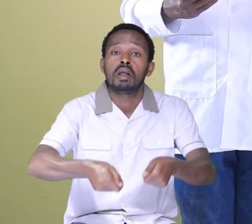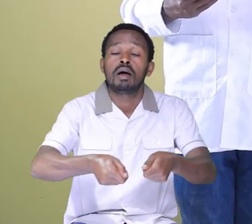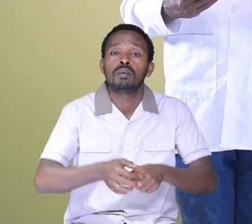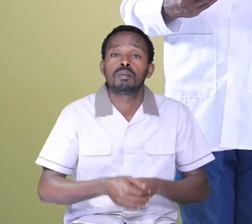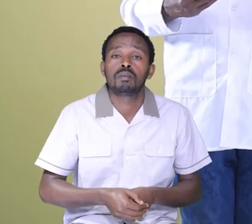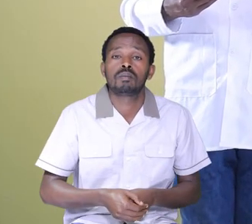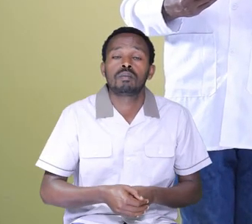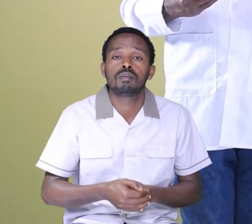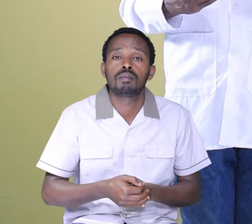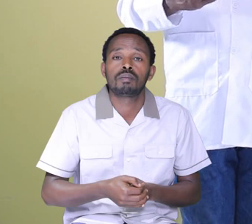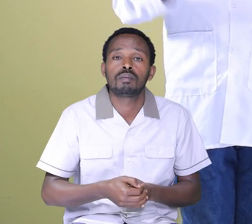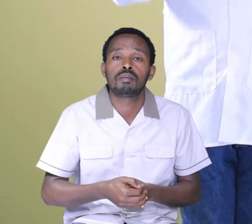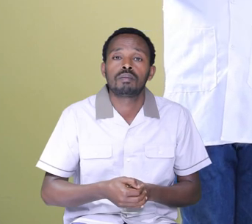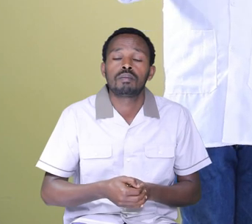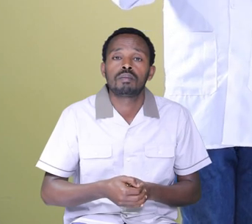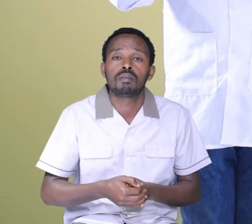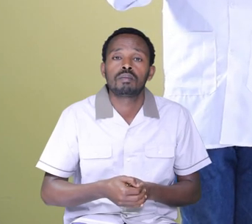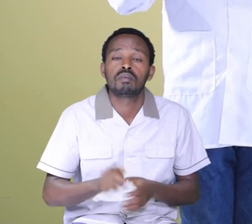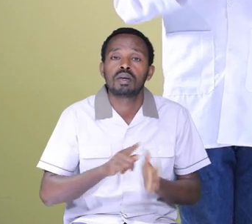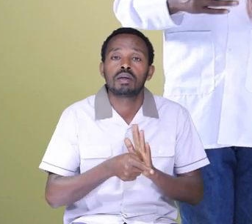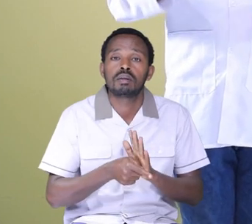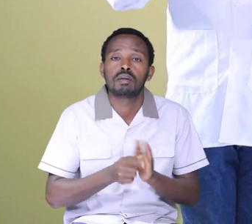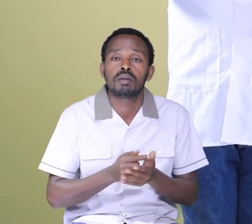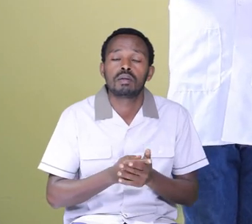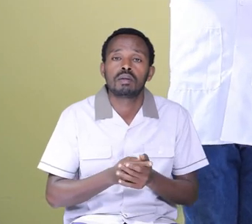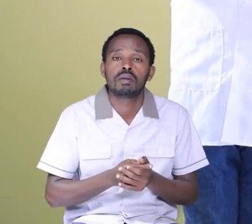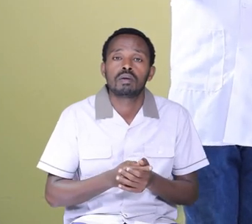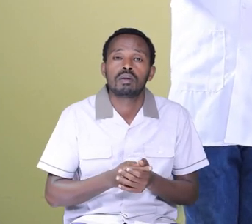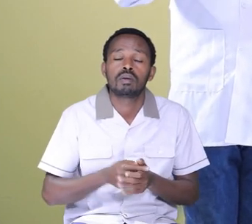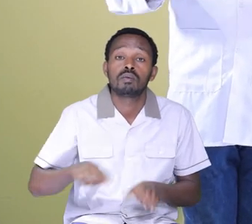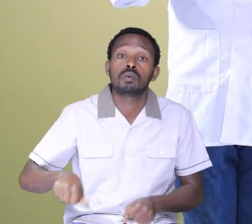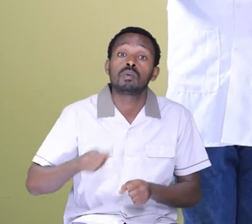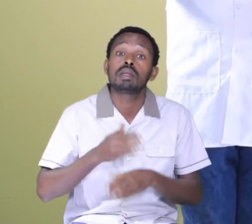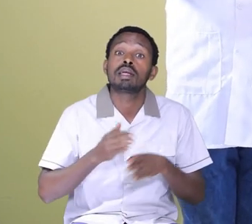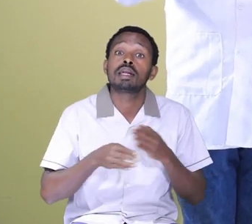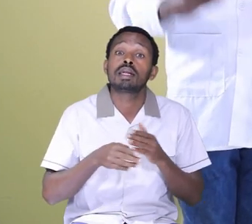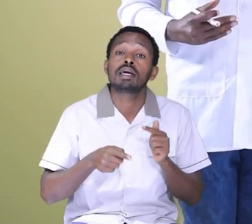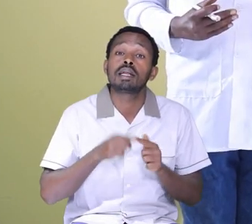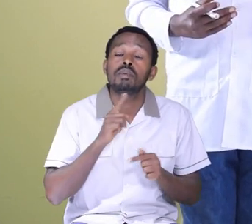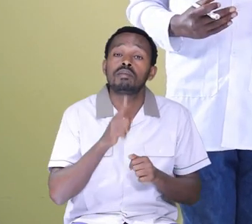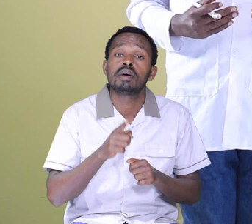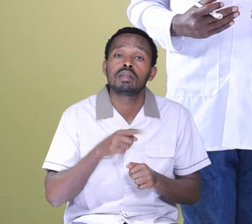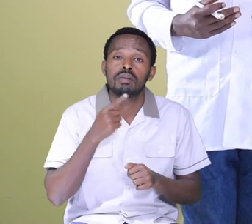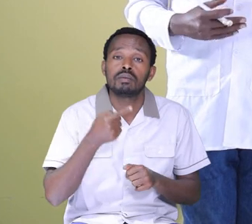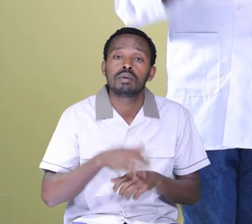dandeenya. Inni kun fakkeenya fonqolcha sadarkaa lammaffaati